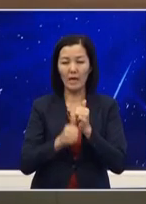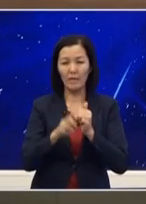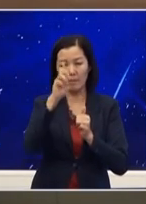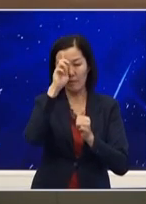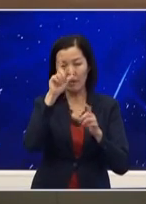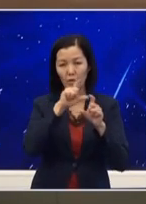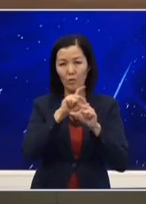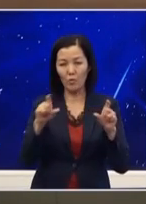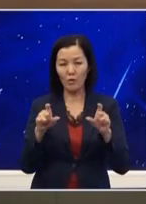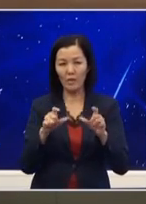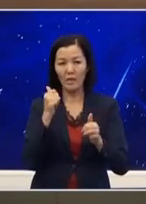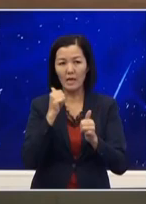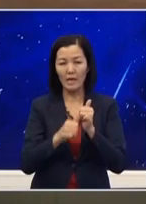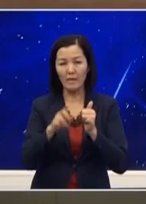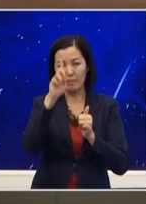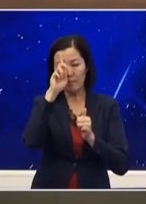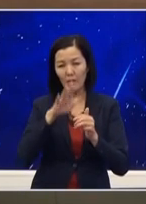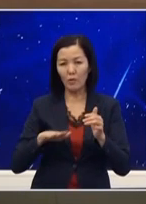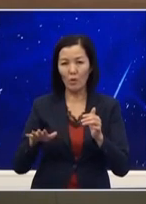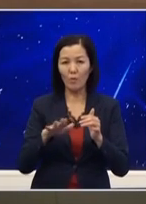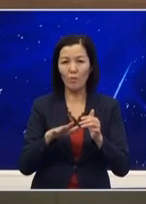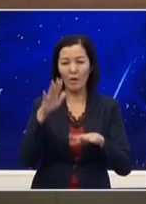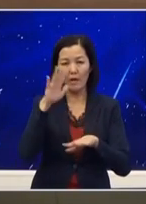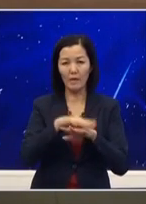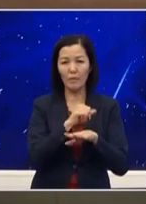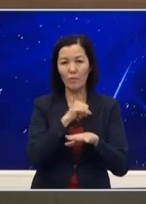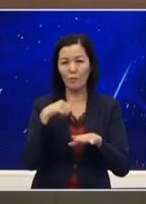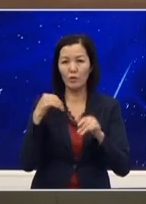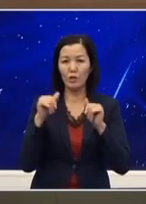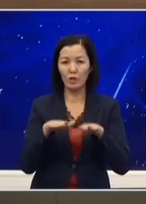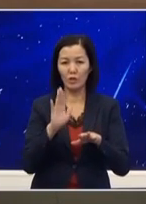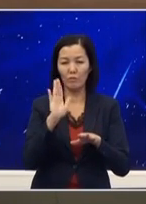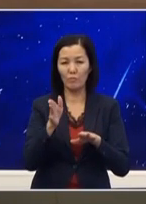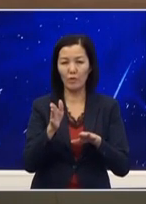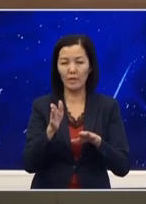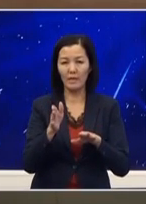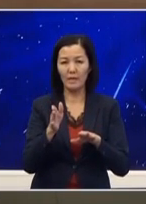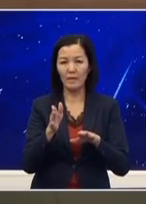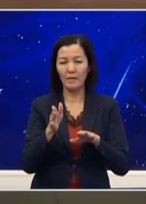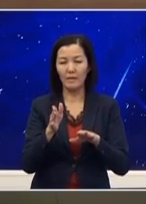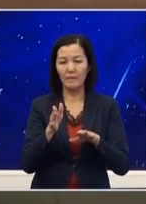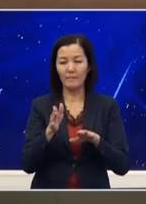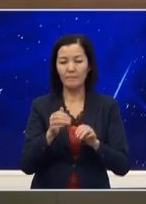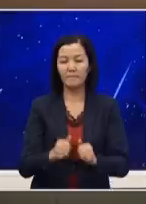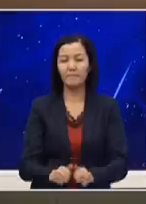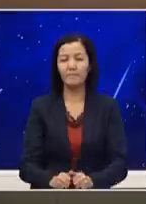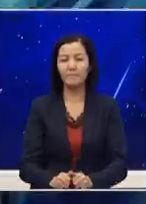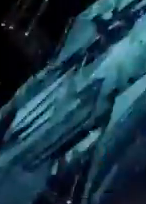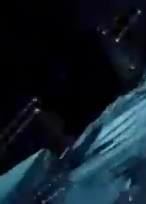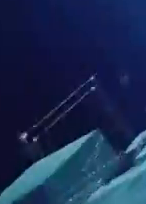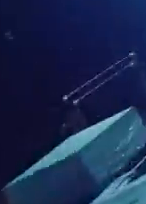органы және әр ауданның әкімі өздері ең соңғы шешімді қабылдайтын болады.